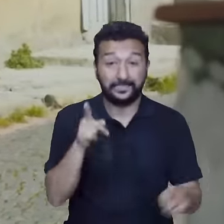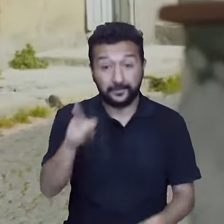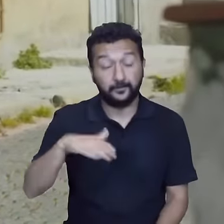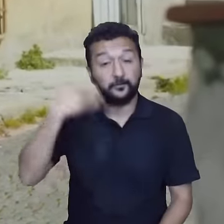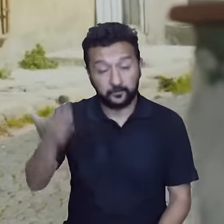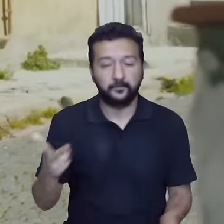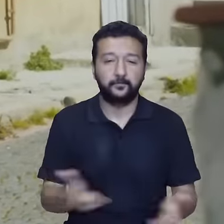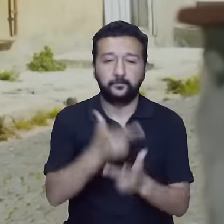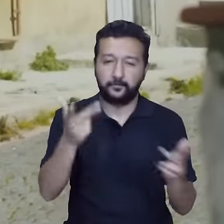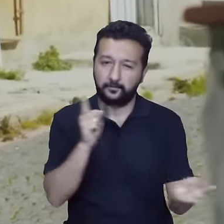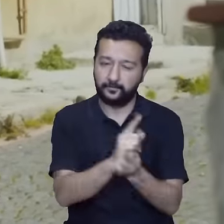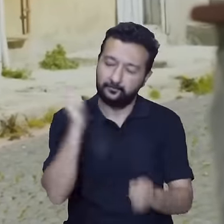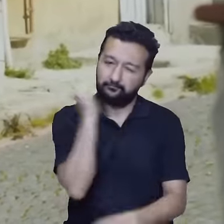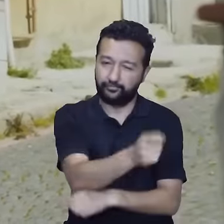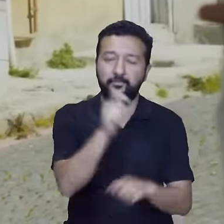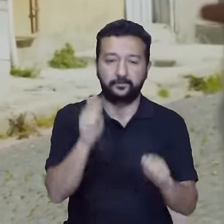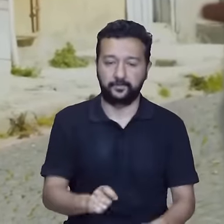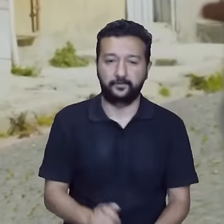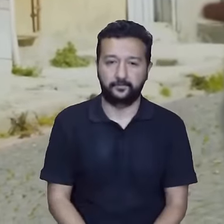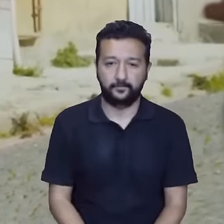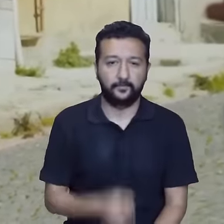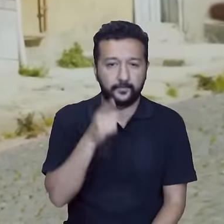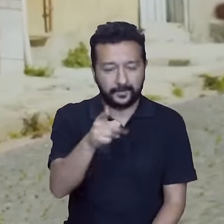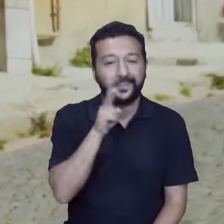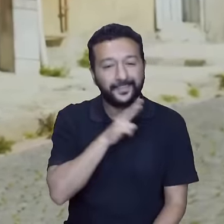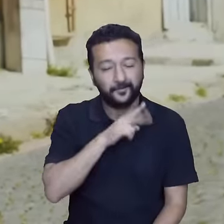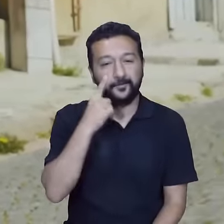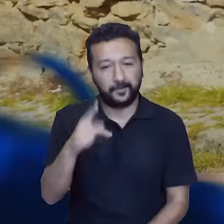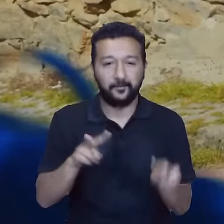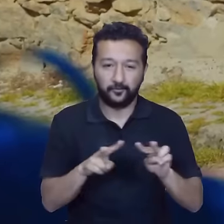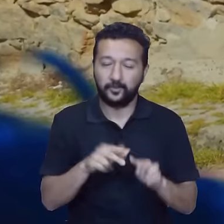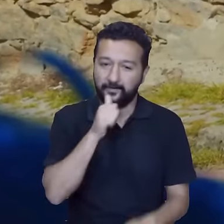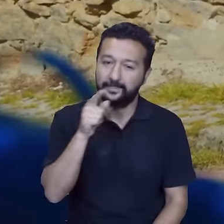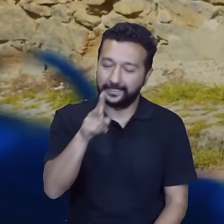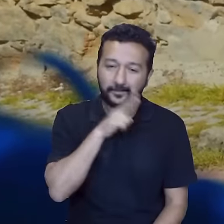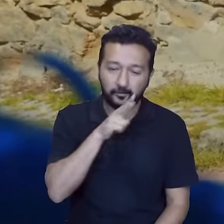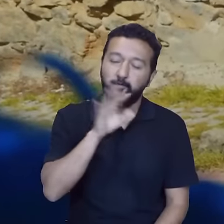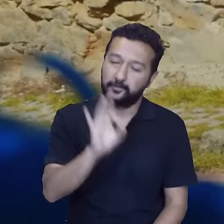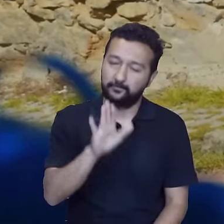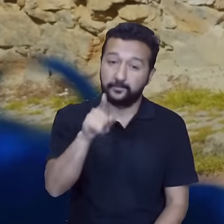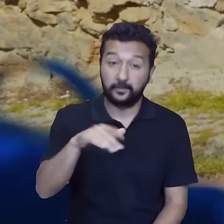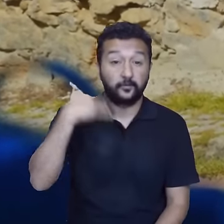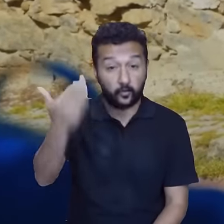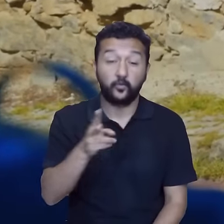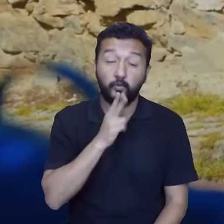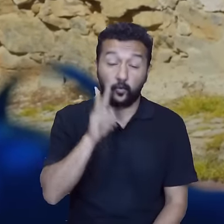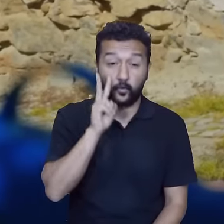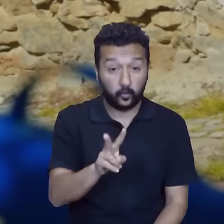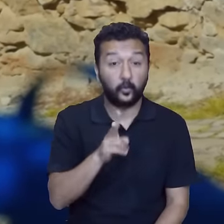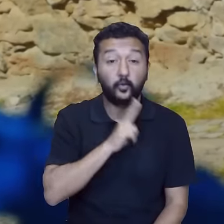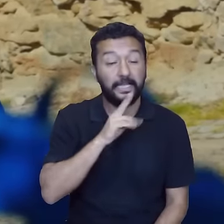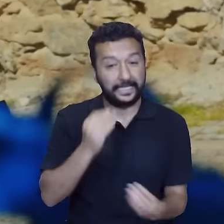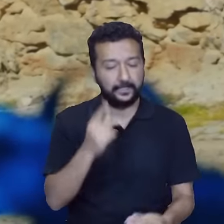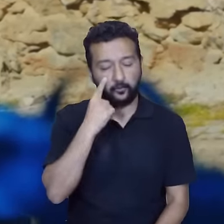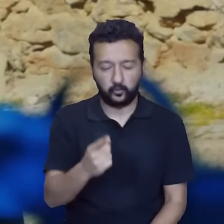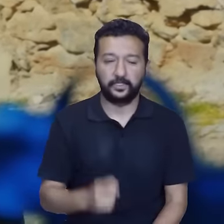Açılıştan sonra üstüne güleceksin. Sen gül bakalım Münir Efendi, gül. Son gülen iyi